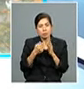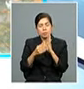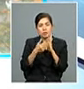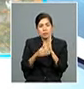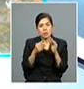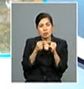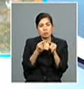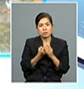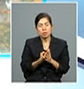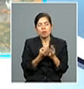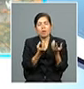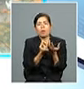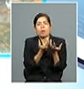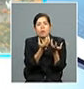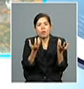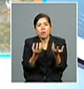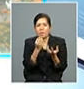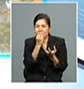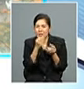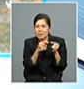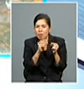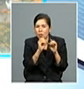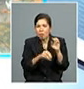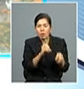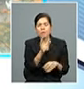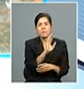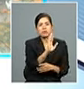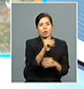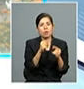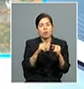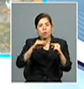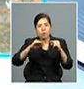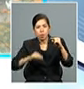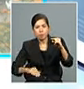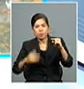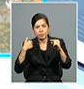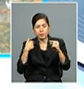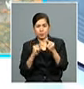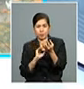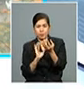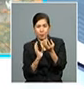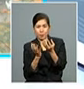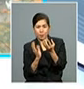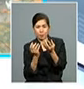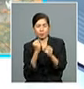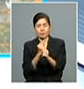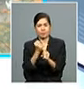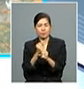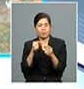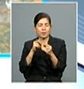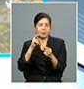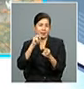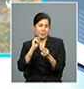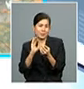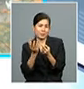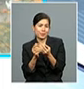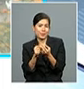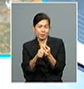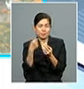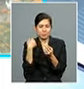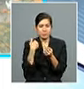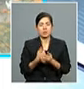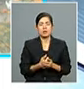เครื่องตีน้ำเพิ่มออกซิเจนเพื่อปรับสภาพน้ำไม่ให้อุณหภูมิผิวน้ำกับใต้น้ำนั้นแตกต่างกันมากครับส่วนภาคกลางก็ให้ควบคุมอุณหภูมิโรงเรือนเช่นเดียวกับภา